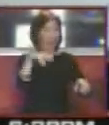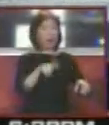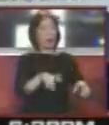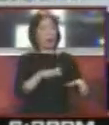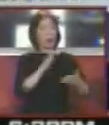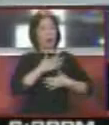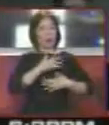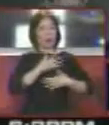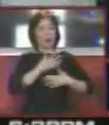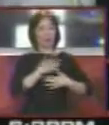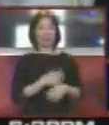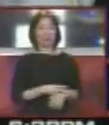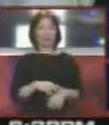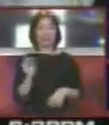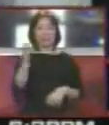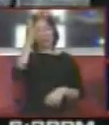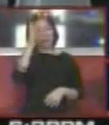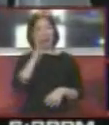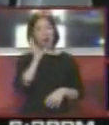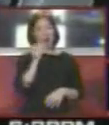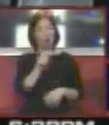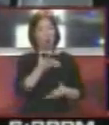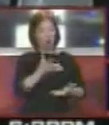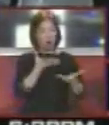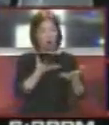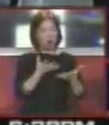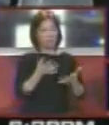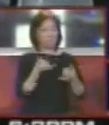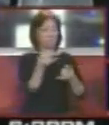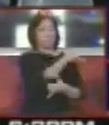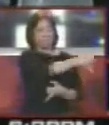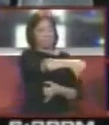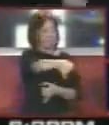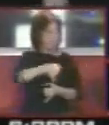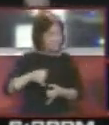Approved na approved din daw ito sa mga magulang na gustong mabakuran ang kanilang mga